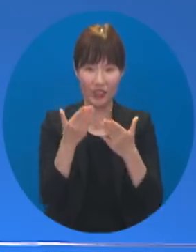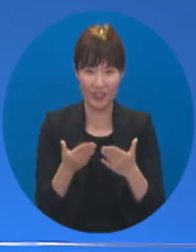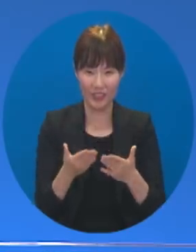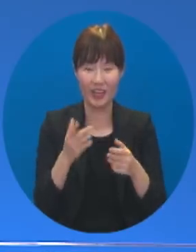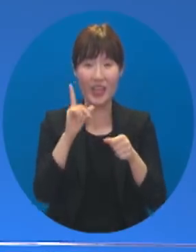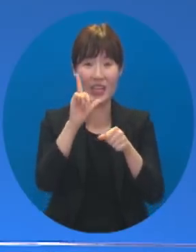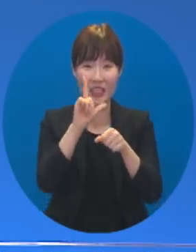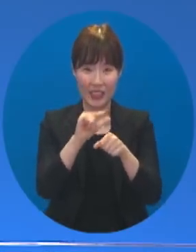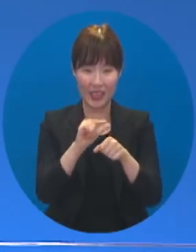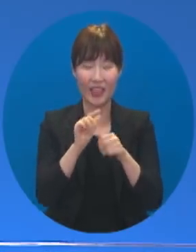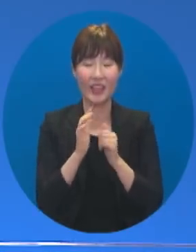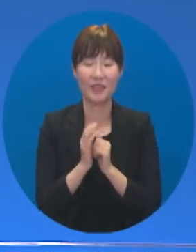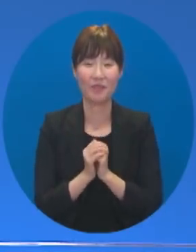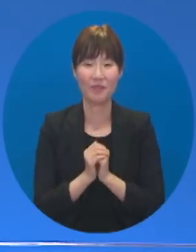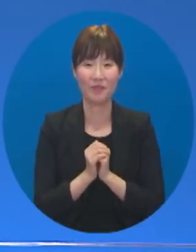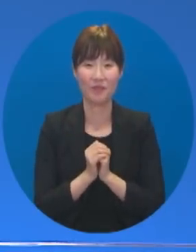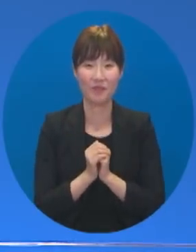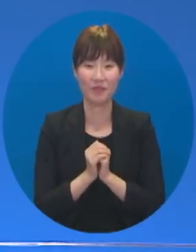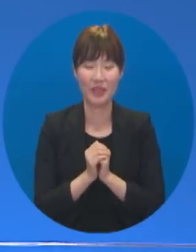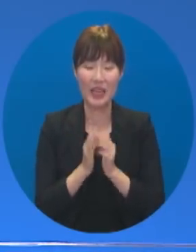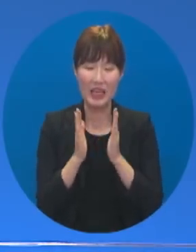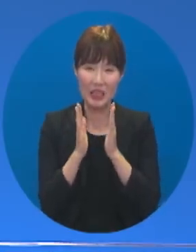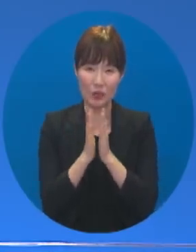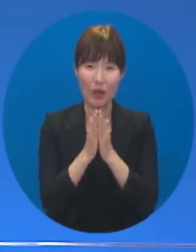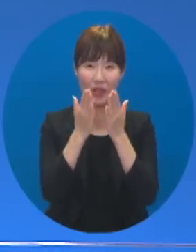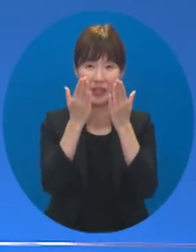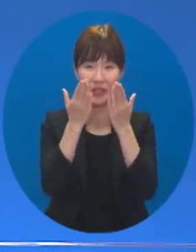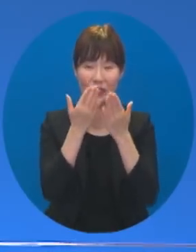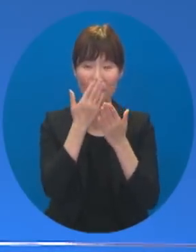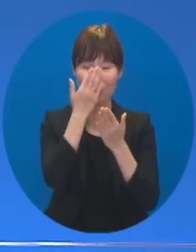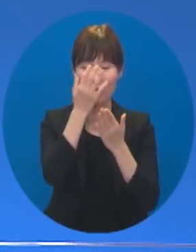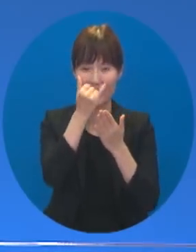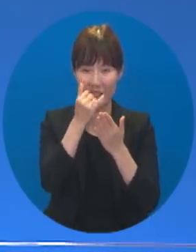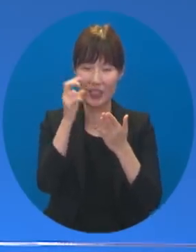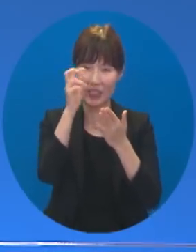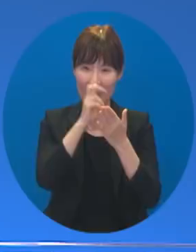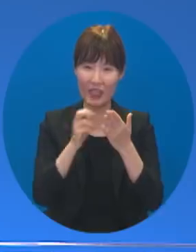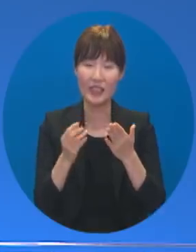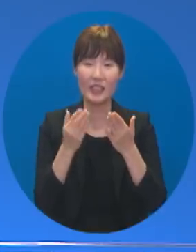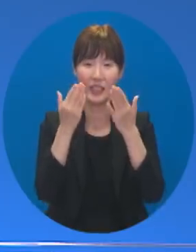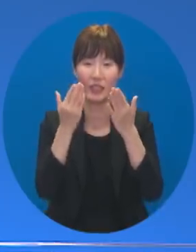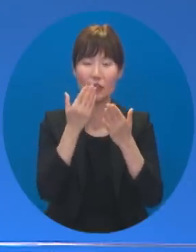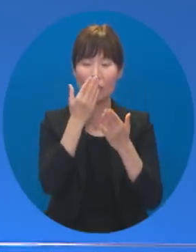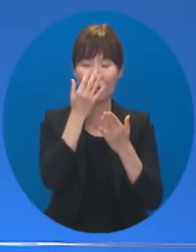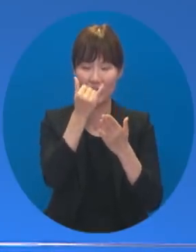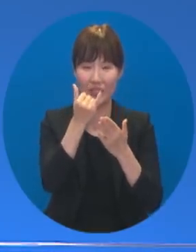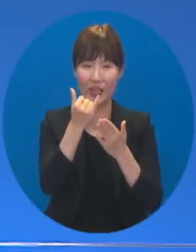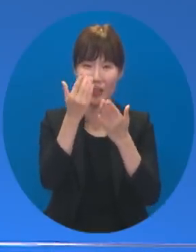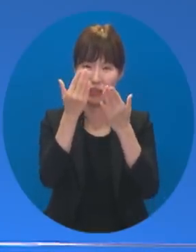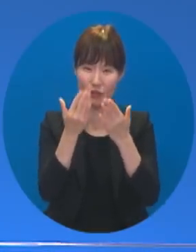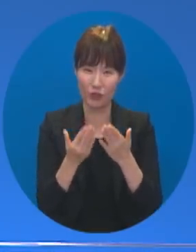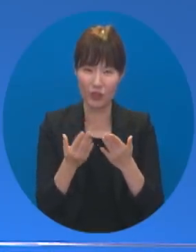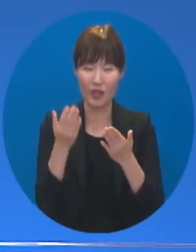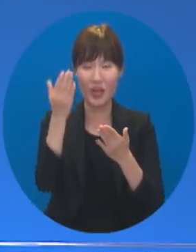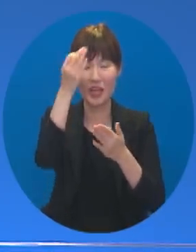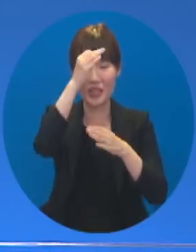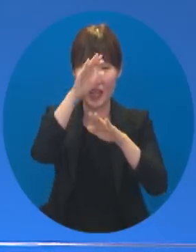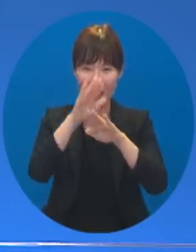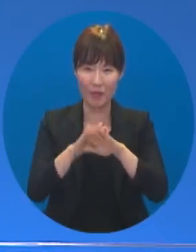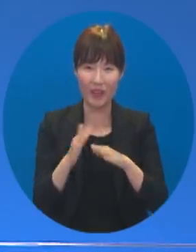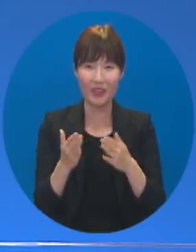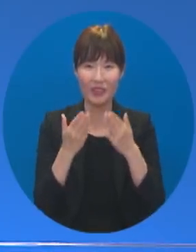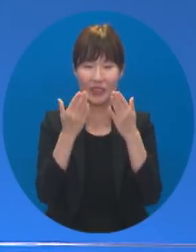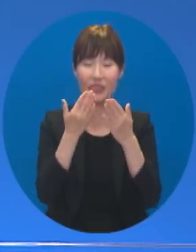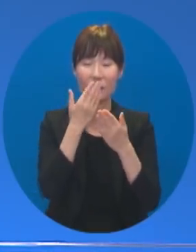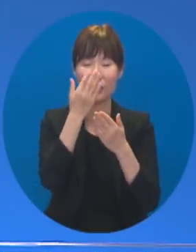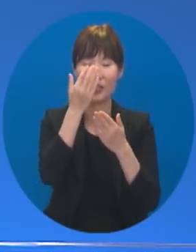우리가 기도할 수 있게 해 주셔서 찬양할 수 있게 해 주셔서 예배할 수 있게 해 주셔서